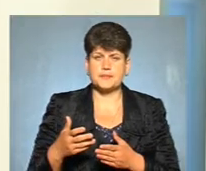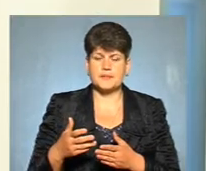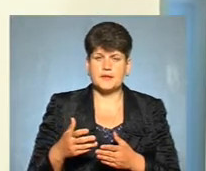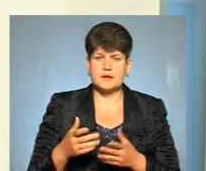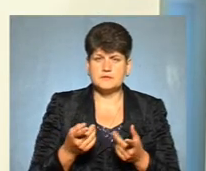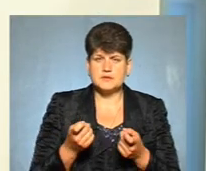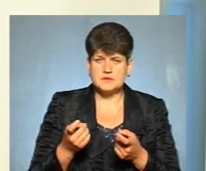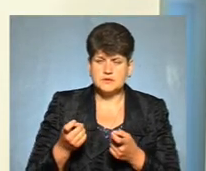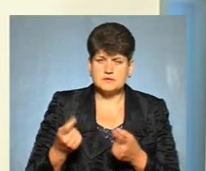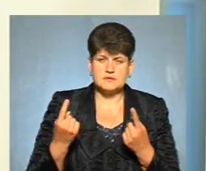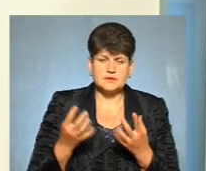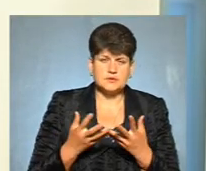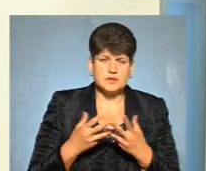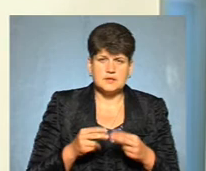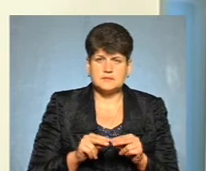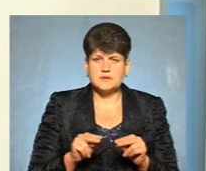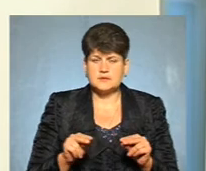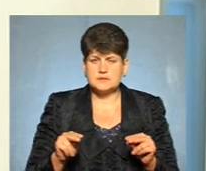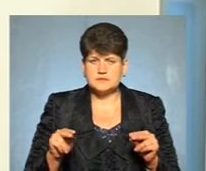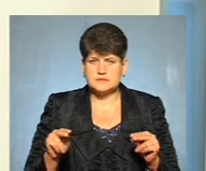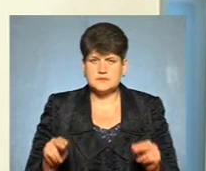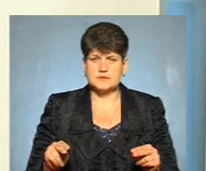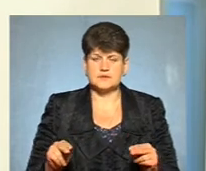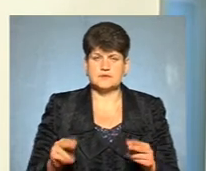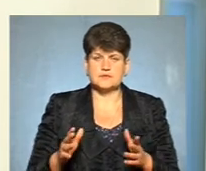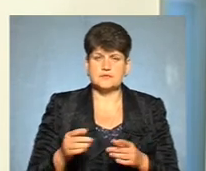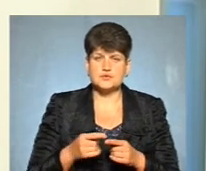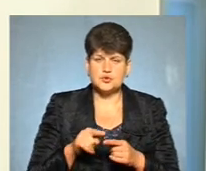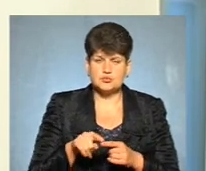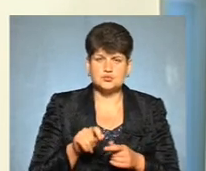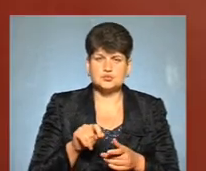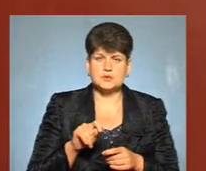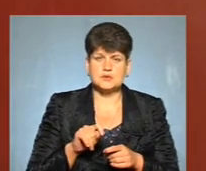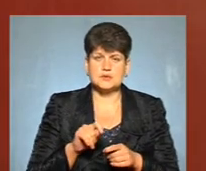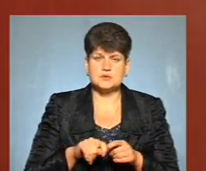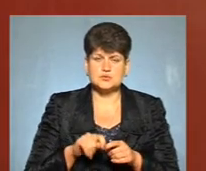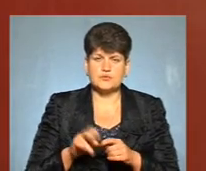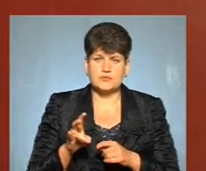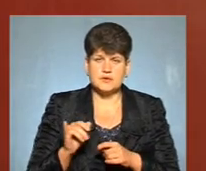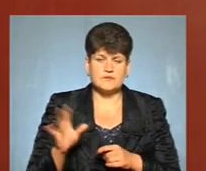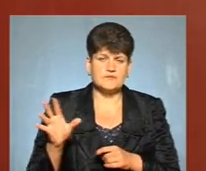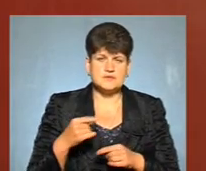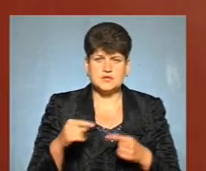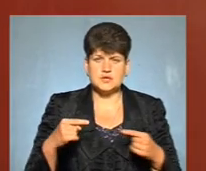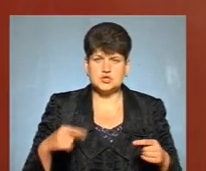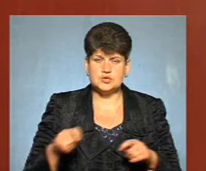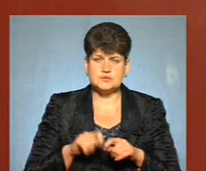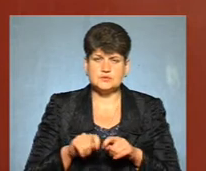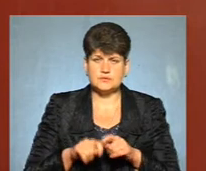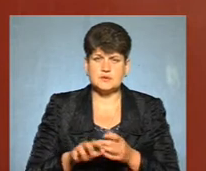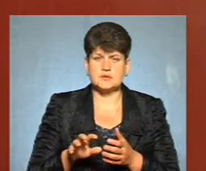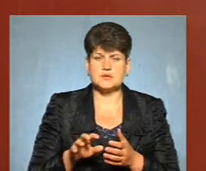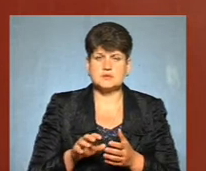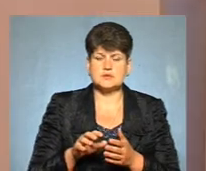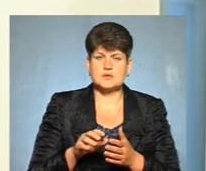Задіюємо величезну кількість педагогічних працівників для участі в цьому тестуванні. А всі інші тестування, згідно